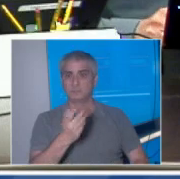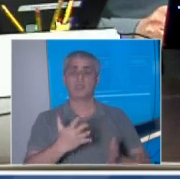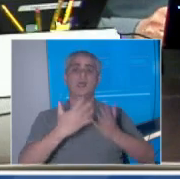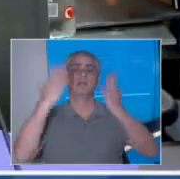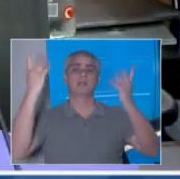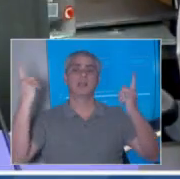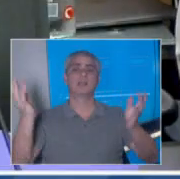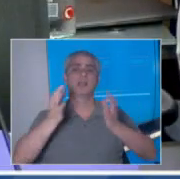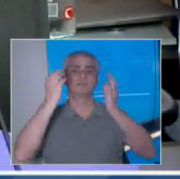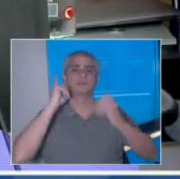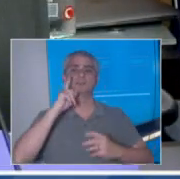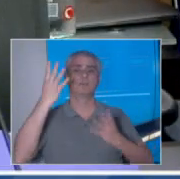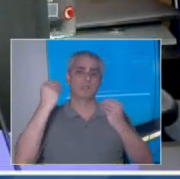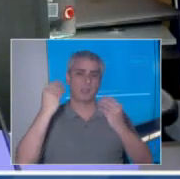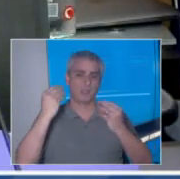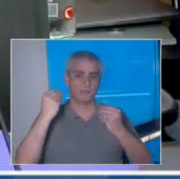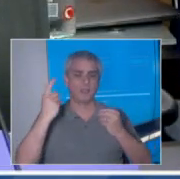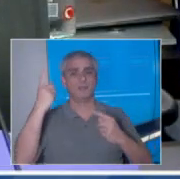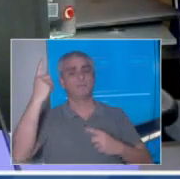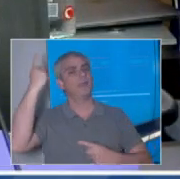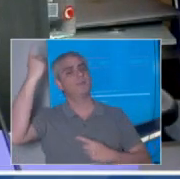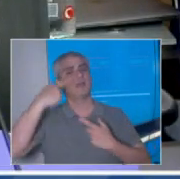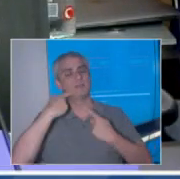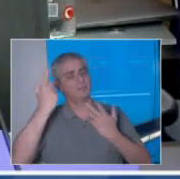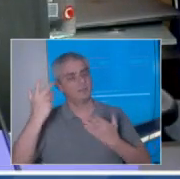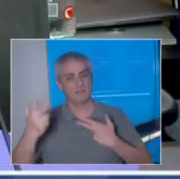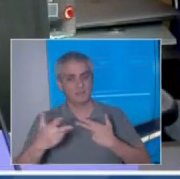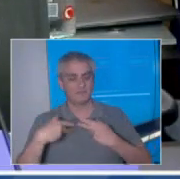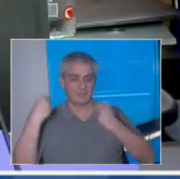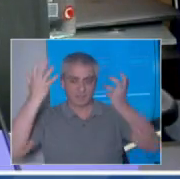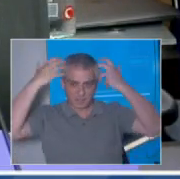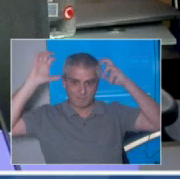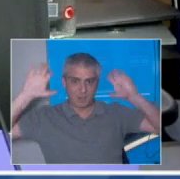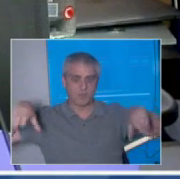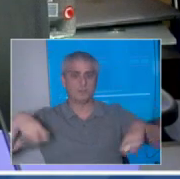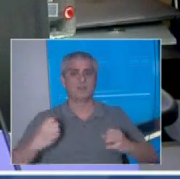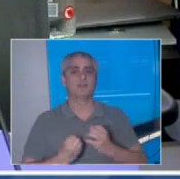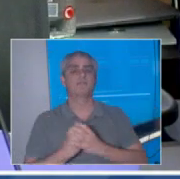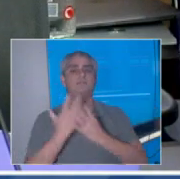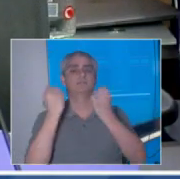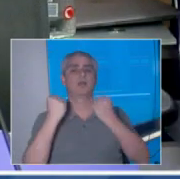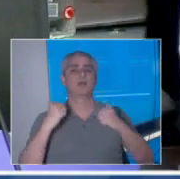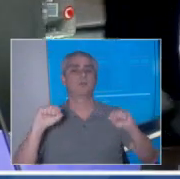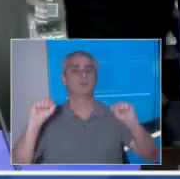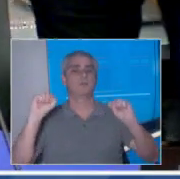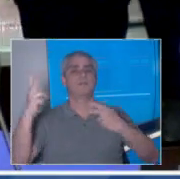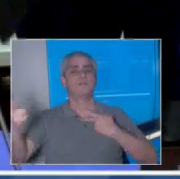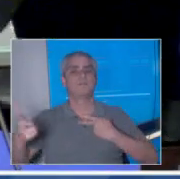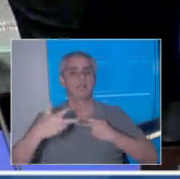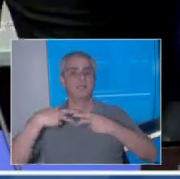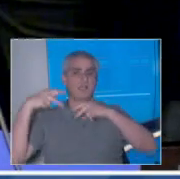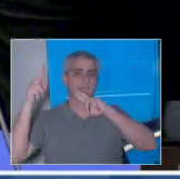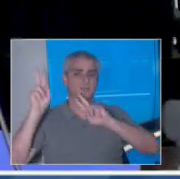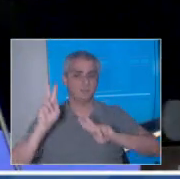התגדל והתקדש מרבה, ועל מה דיברה קירותה, וימליך מלכותה, ויצמח פורקנה, ויקרב משיחי.